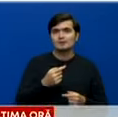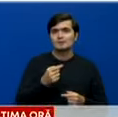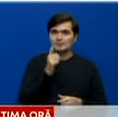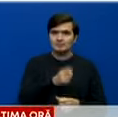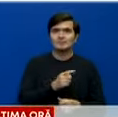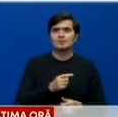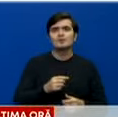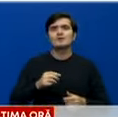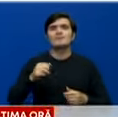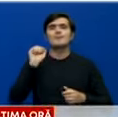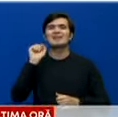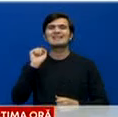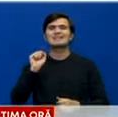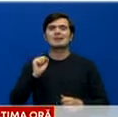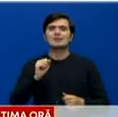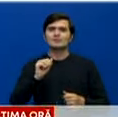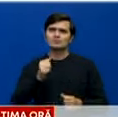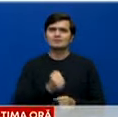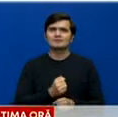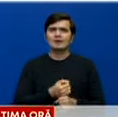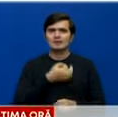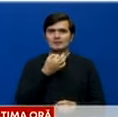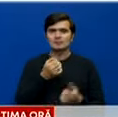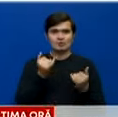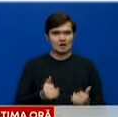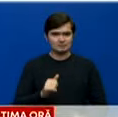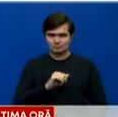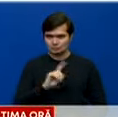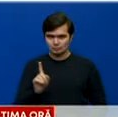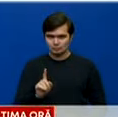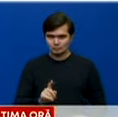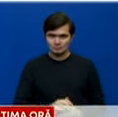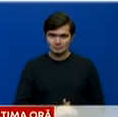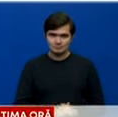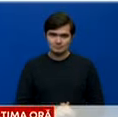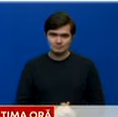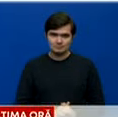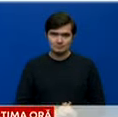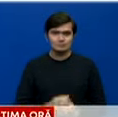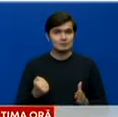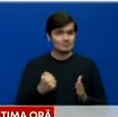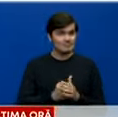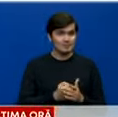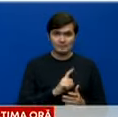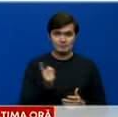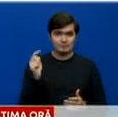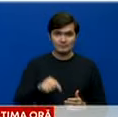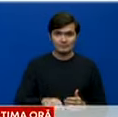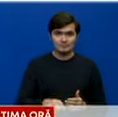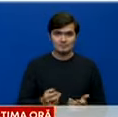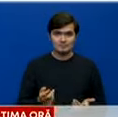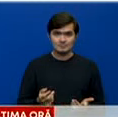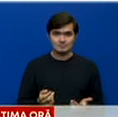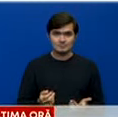coaliție vor face declarații, cu siguranță. Deci astăzi nu, spuneți, până nu vine. Înainte nu avem ce